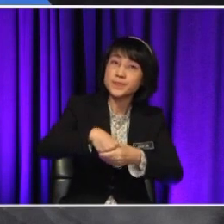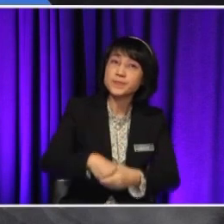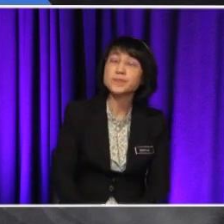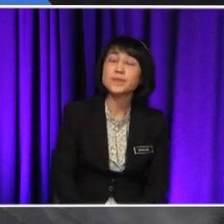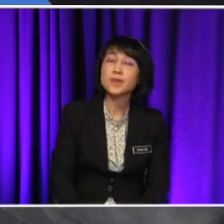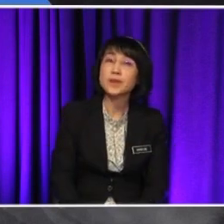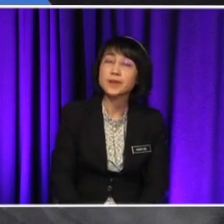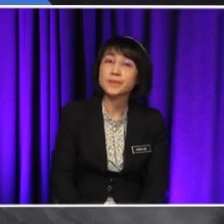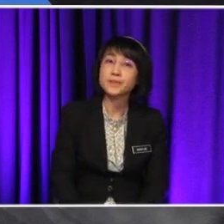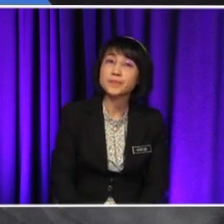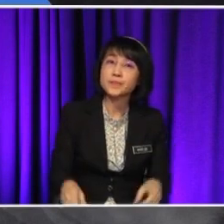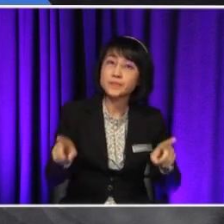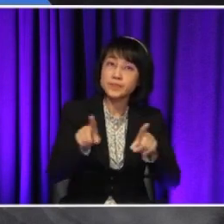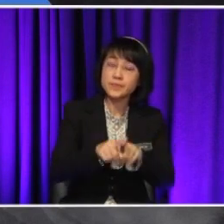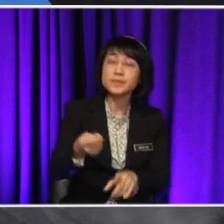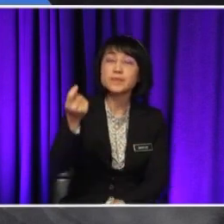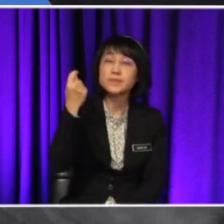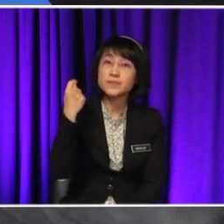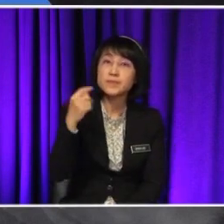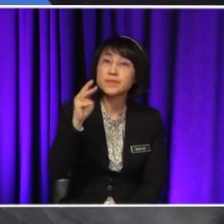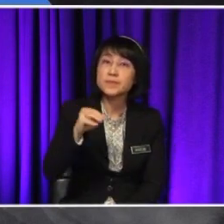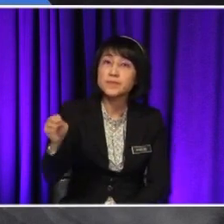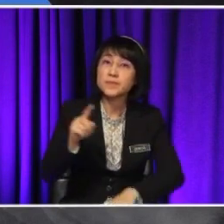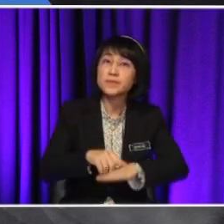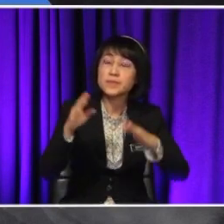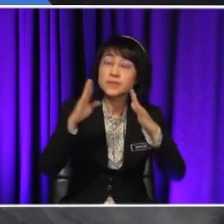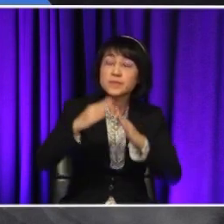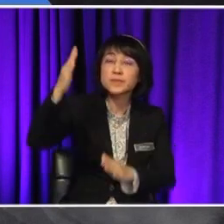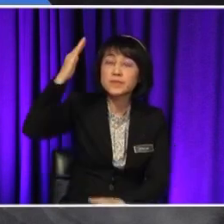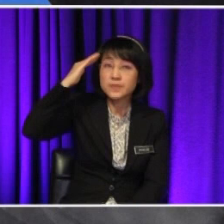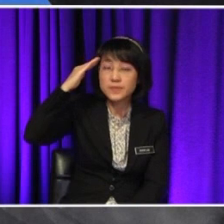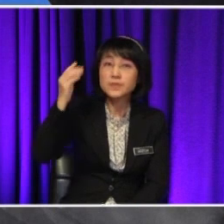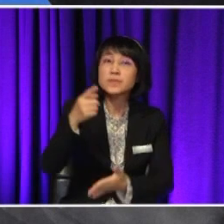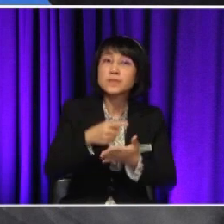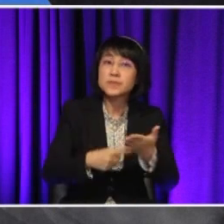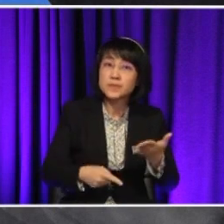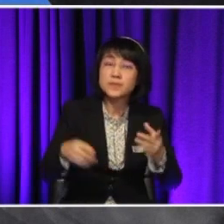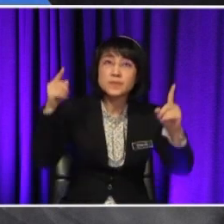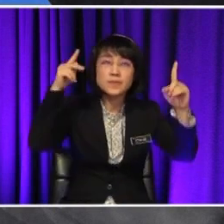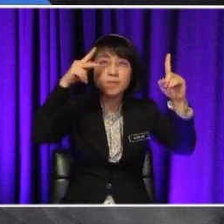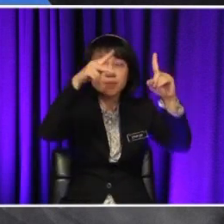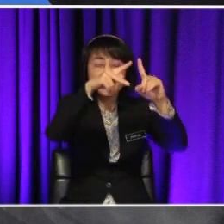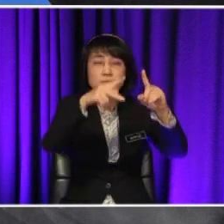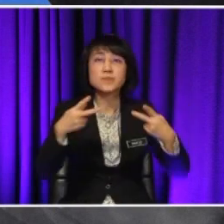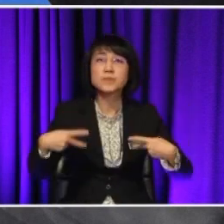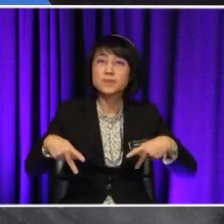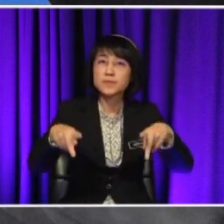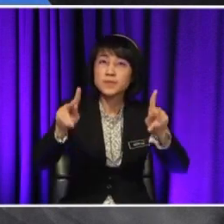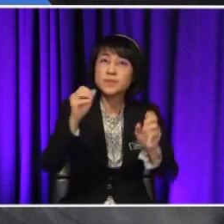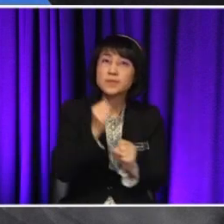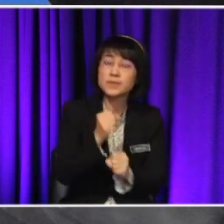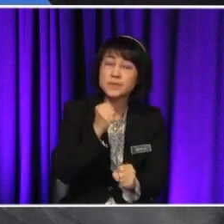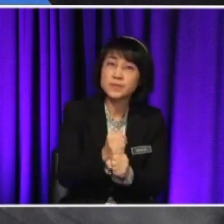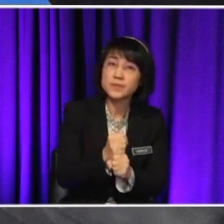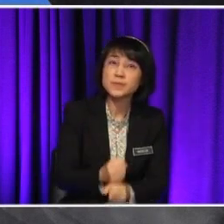bentuk dalaman sama juga seperti tadi, murid di rumah kena tahu apakah prospek dan peluang kerjaya dalam tajuk